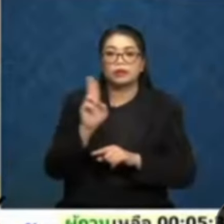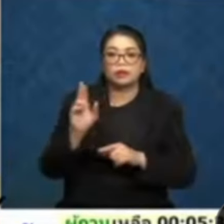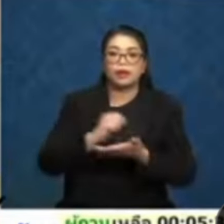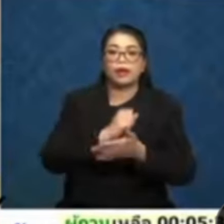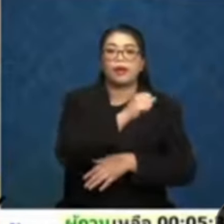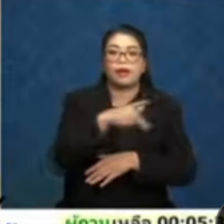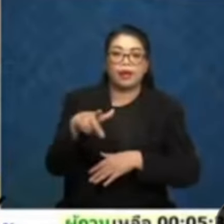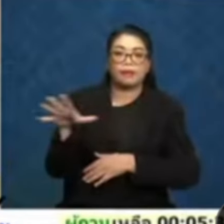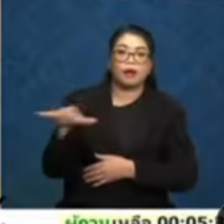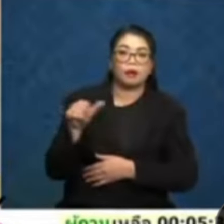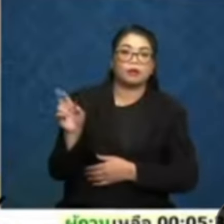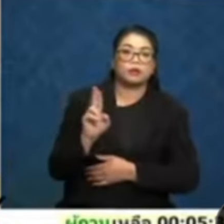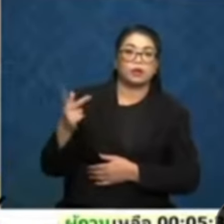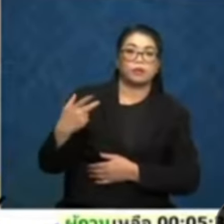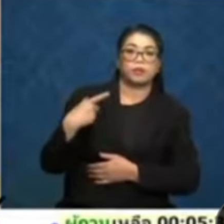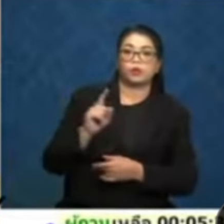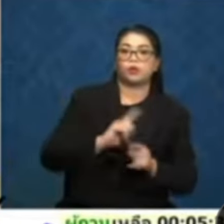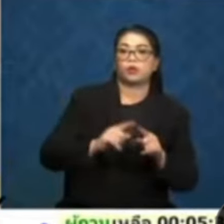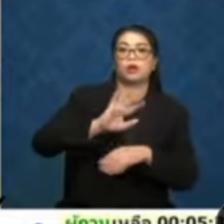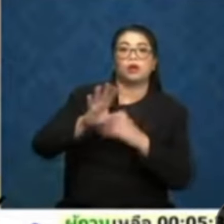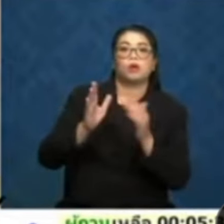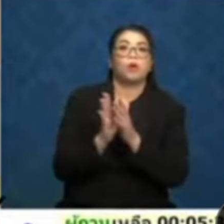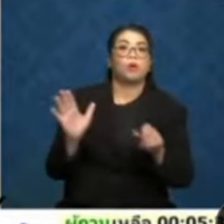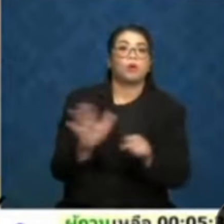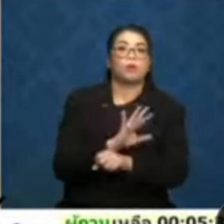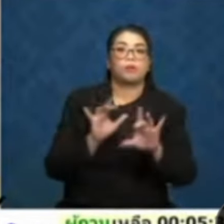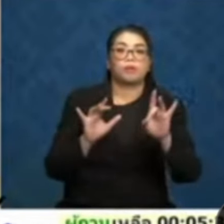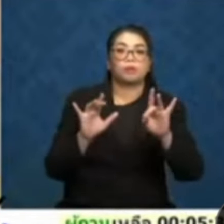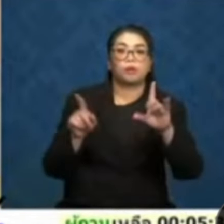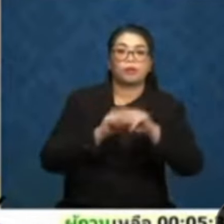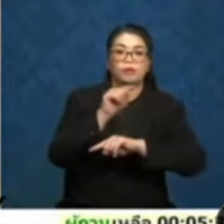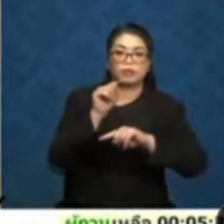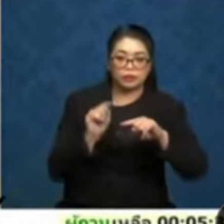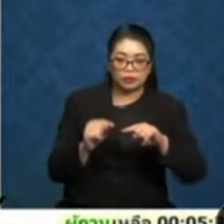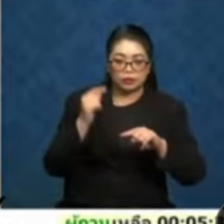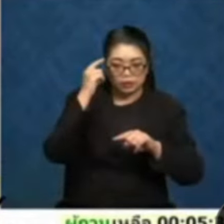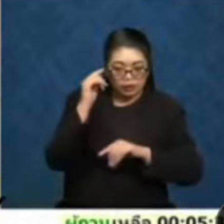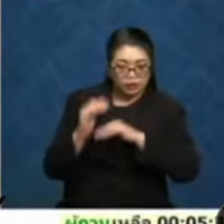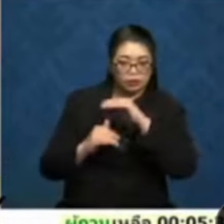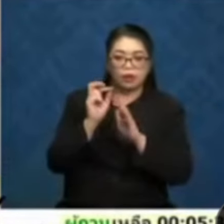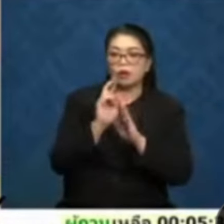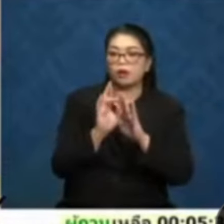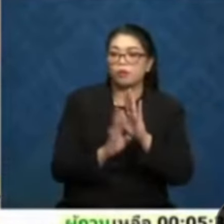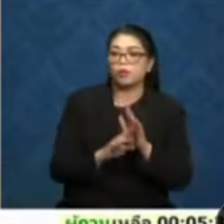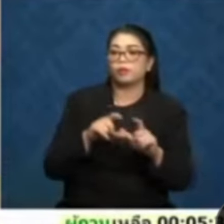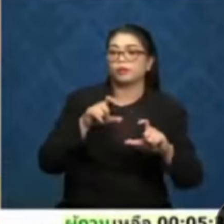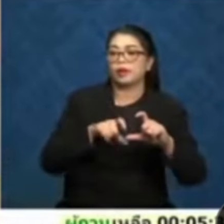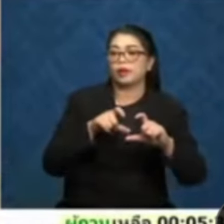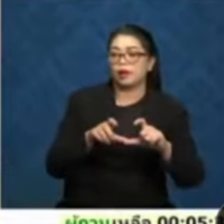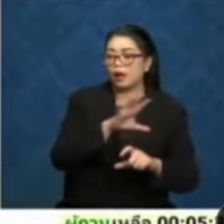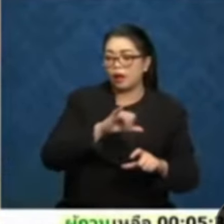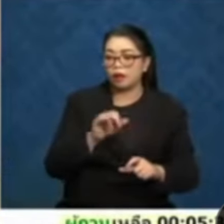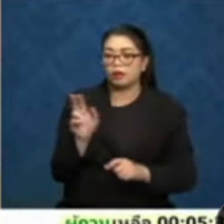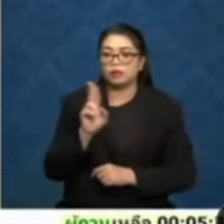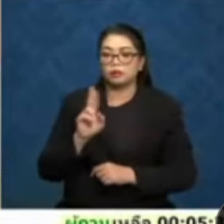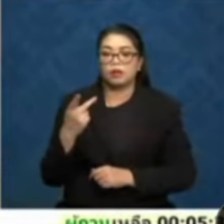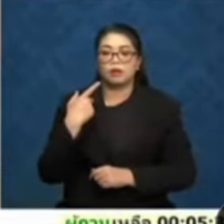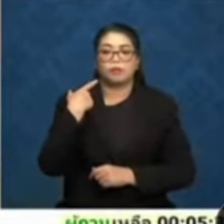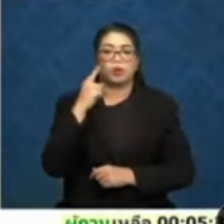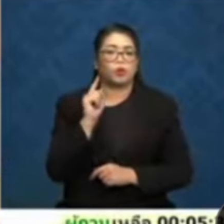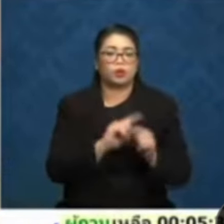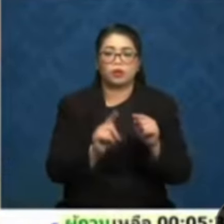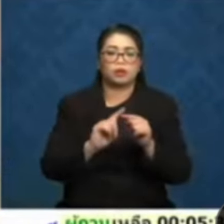ชนอยู่ในส่วนนี้ให้ได้ครบ 100%ก็คิดว่าเราสามารถที่จะพัฒนาระบบร่วมกันแล้วก็นำมาให้ใช้ให้เกิดประโยชน์